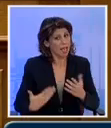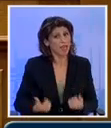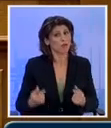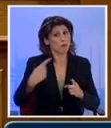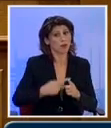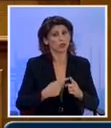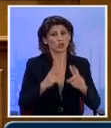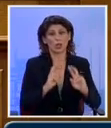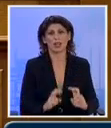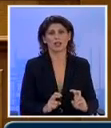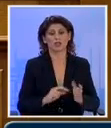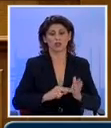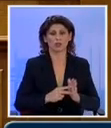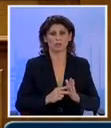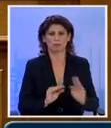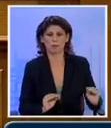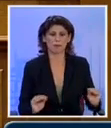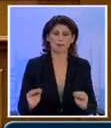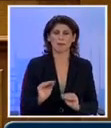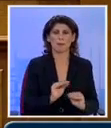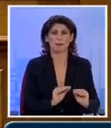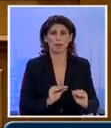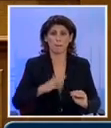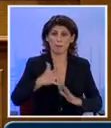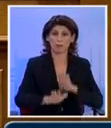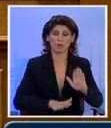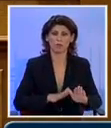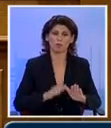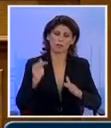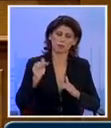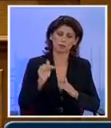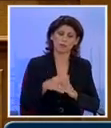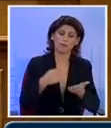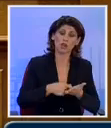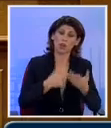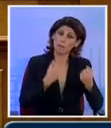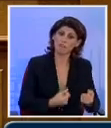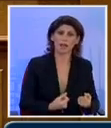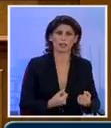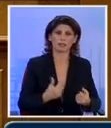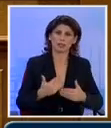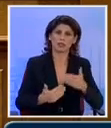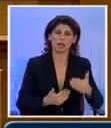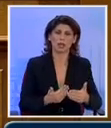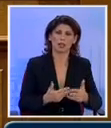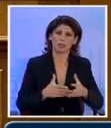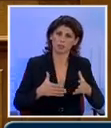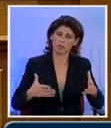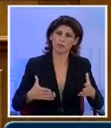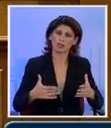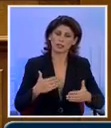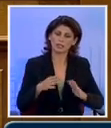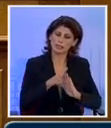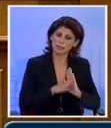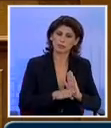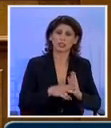έλεγχο συνεχώς. Το πέμπτο βήμα θα είναι να μειώσουμε σταδιακά τα επίπεδα φορολογικής επιβάρυνσης, διευρύνοντας συστηματικά